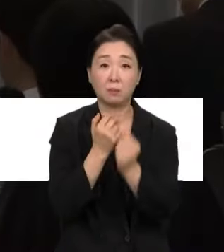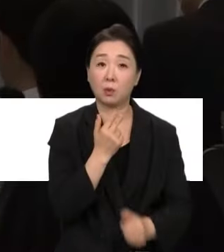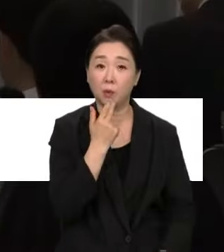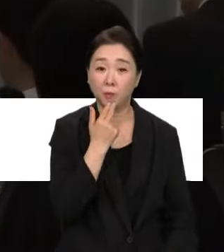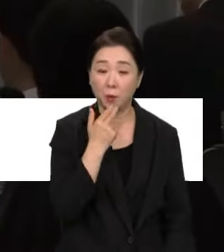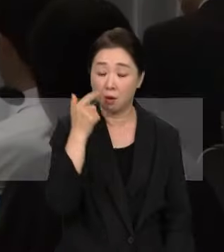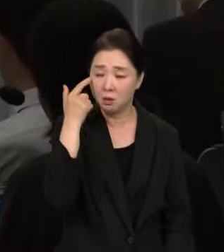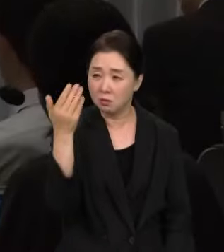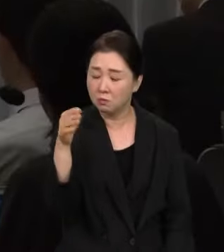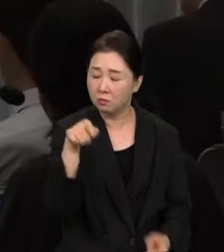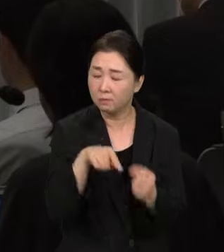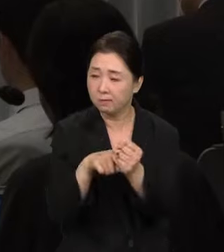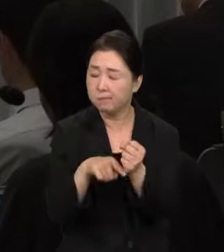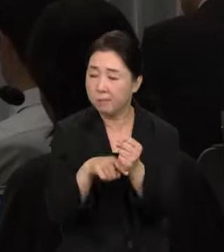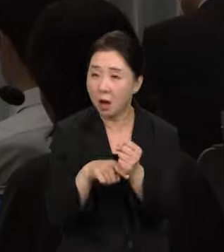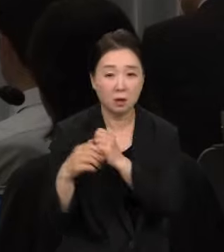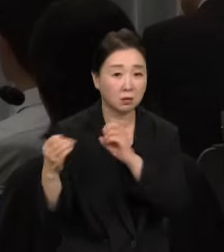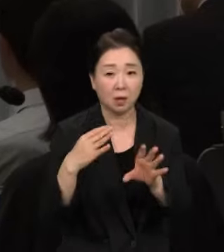강제